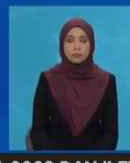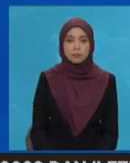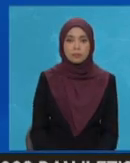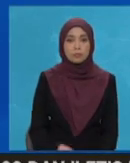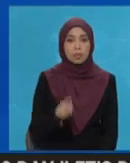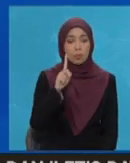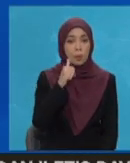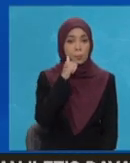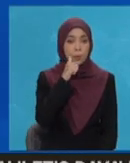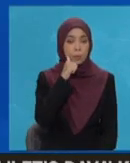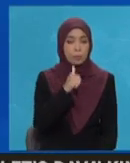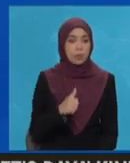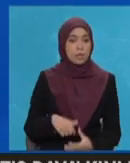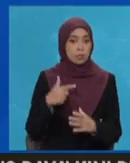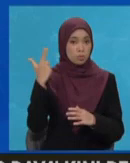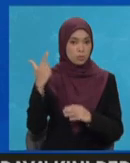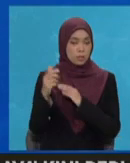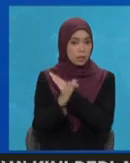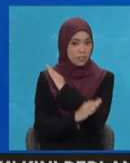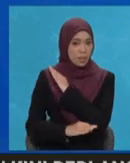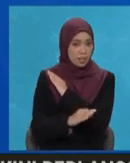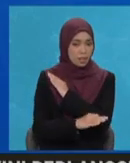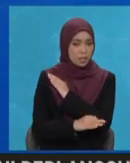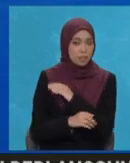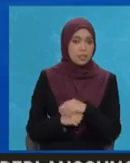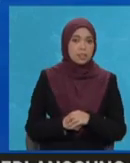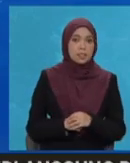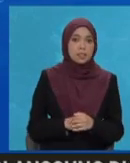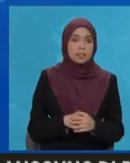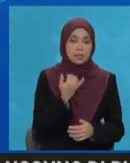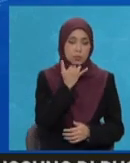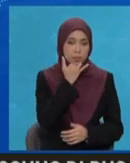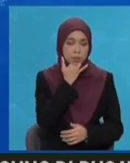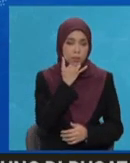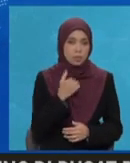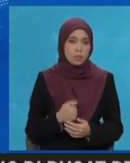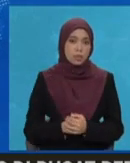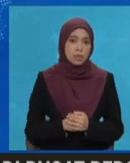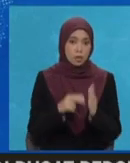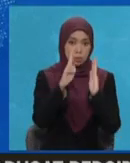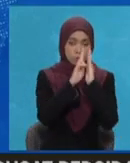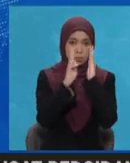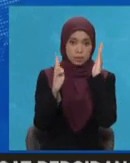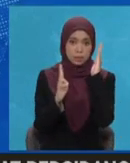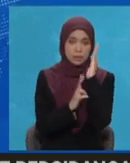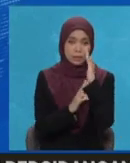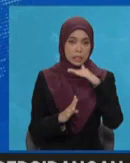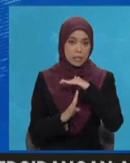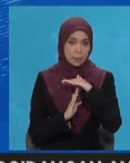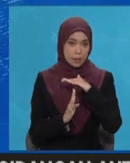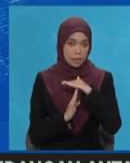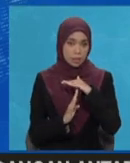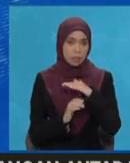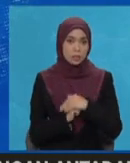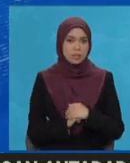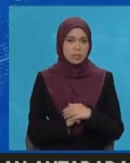seorang perempuan warga negara asing didapati melakukan kesalahan di bawah peraturan 9.4 peraturan imigrasi dan penggal 17